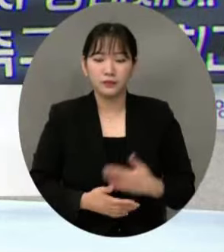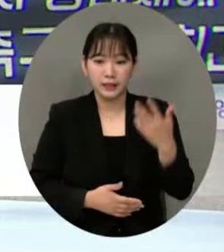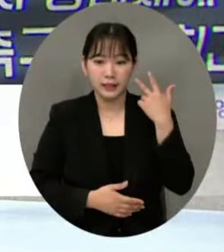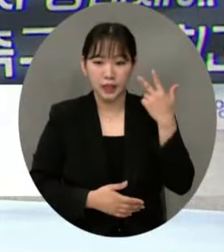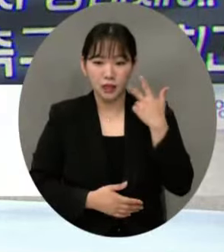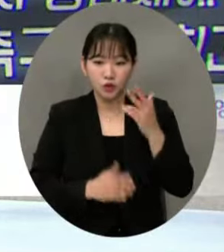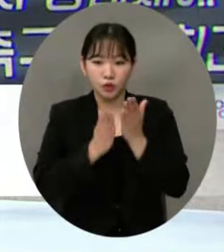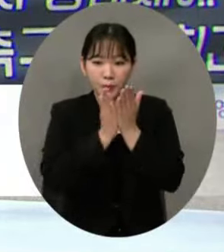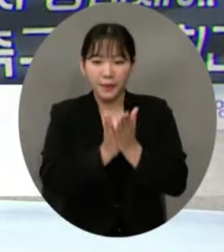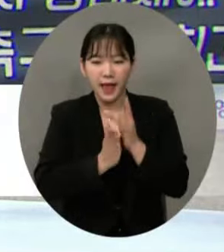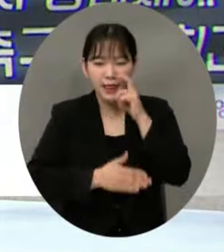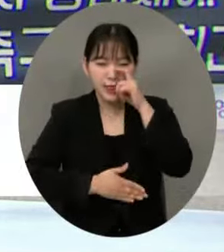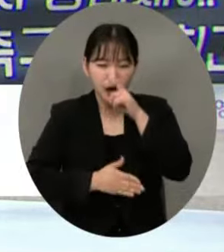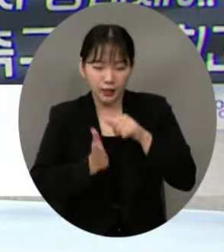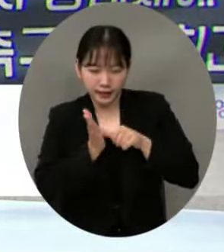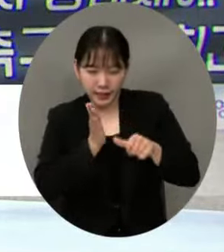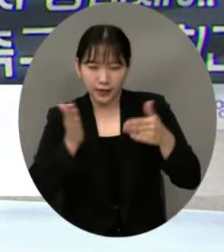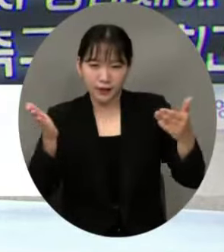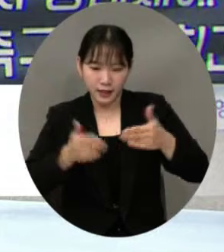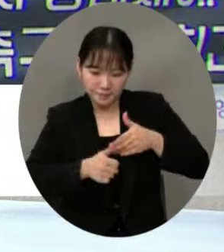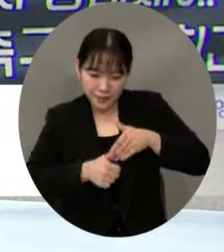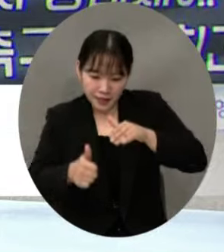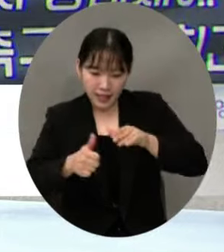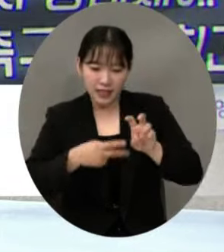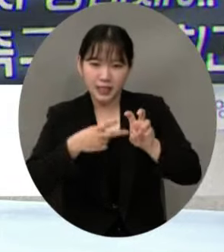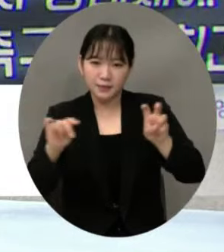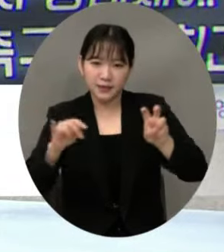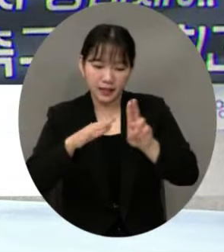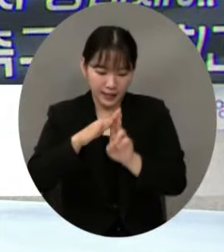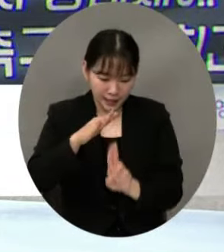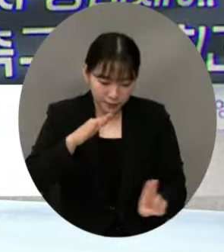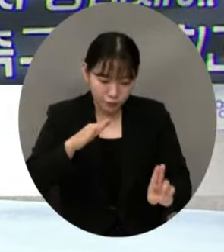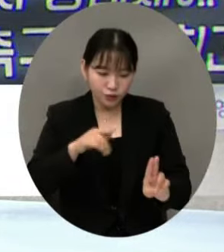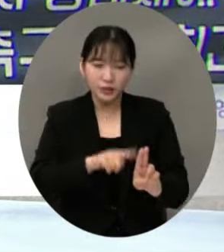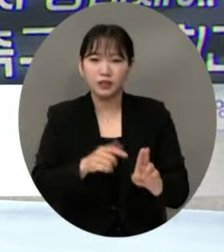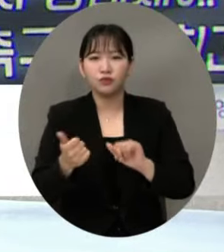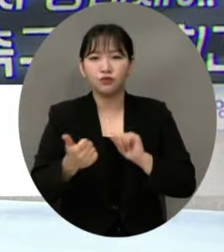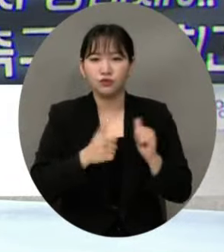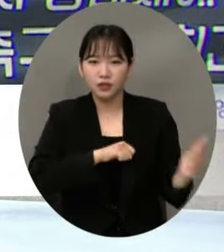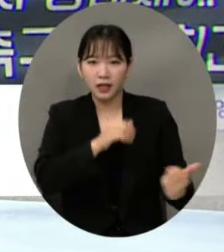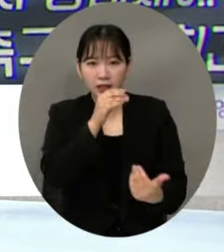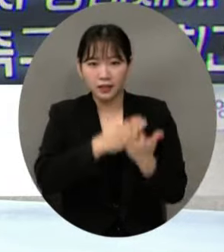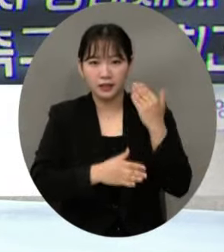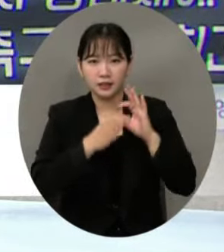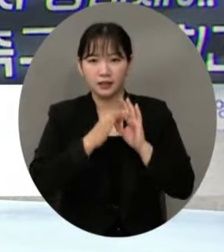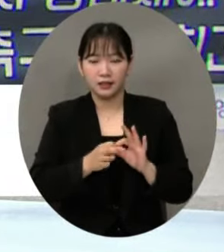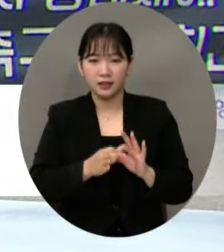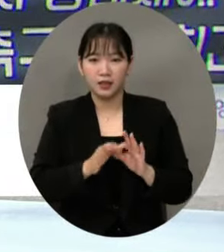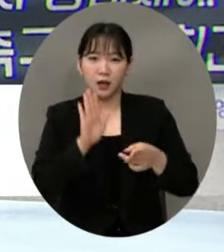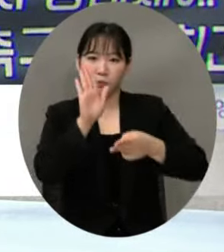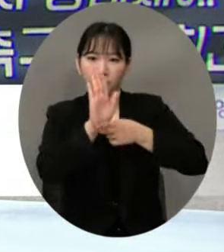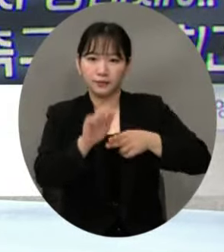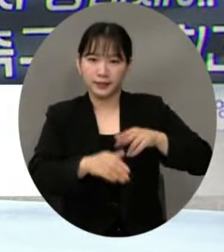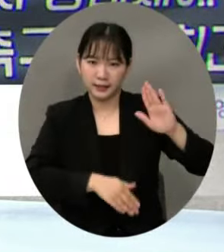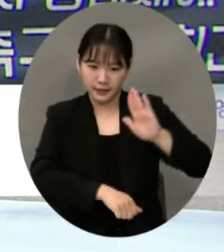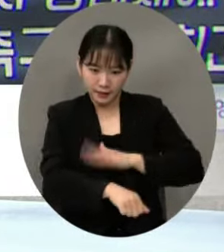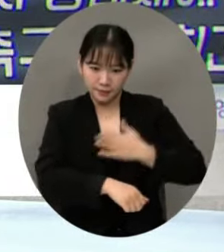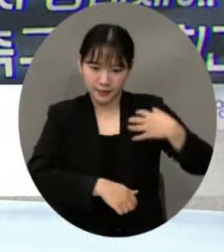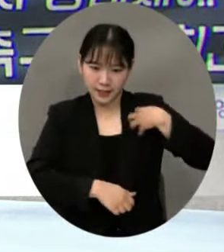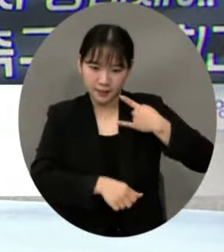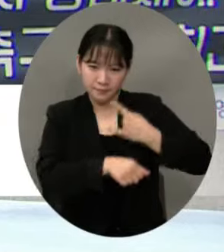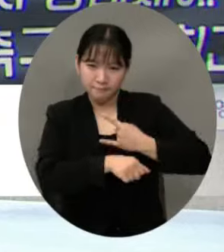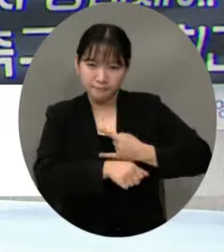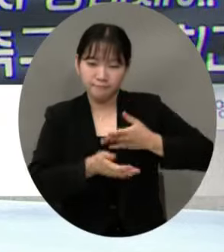지난주 선박 이물질 제거 작업에 투입된 20대 잠수부가 숨진 사고와 관련해 원청의 책임을 촉구하는